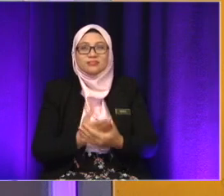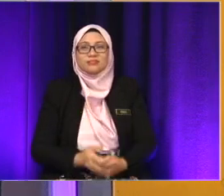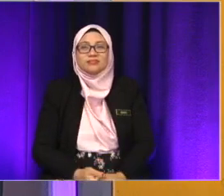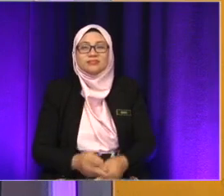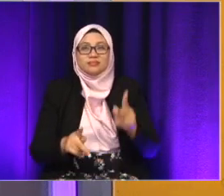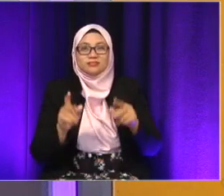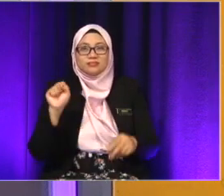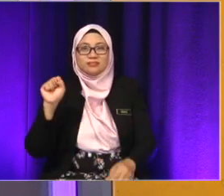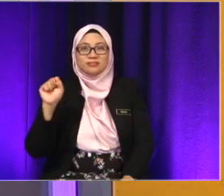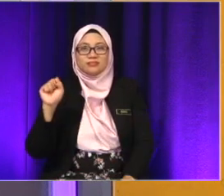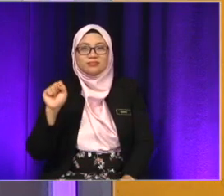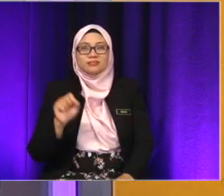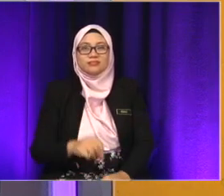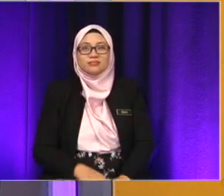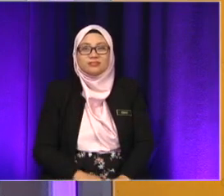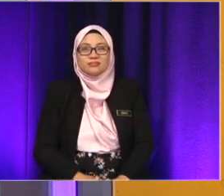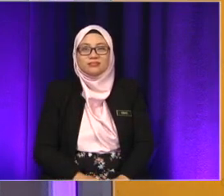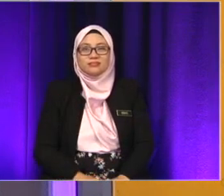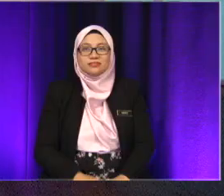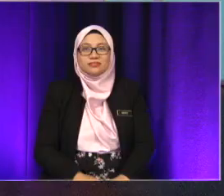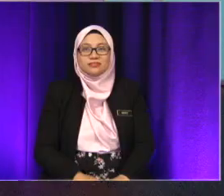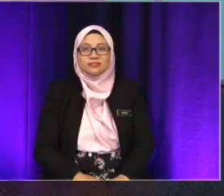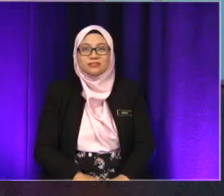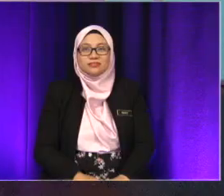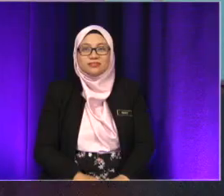Kalau S lain kan. S tu apa cikgu? Saya pun tak tahu.